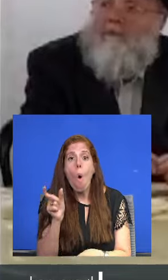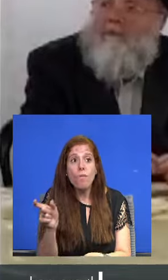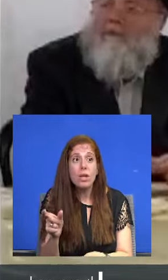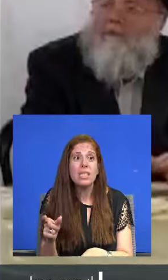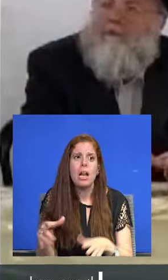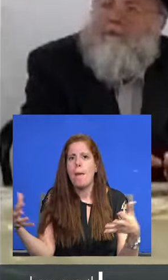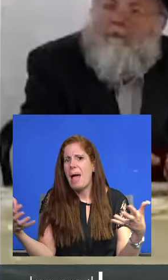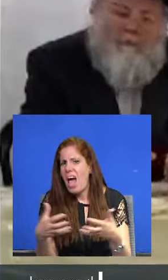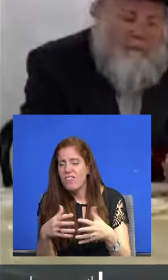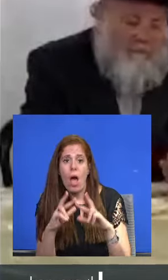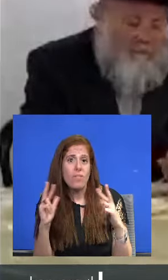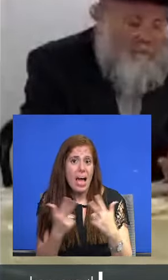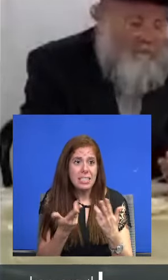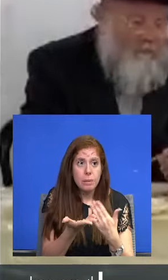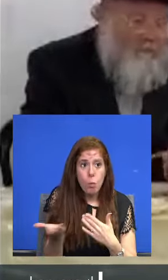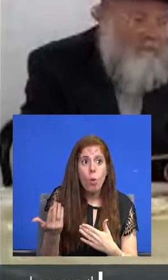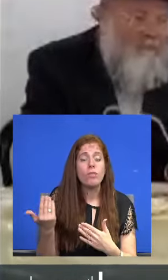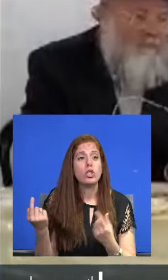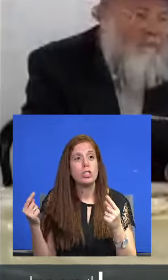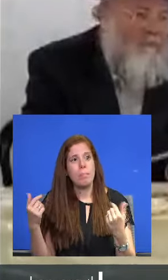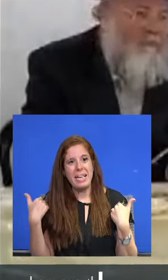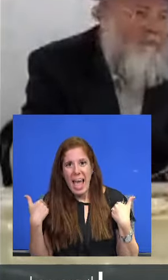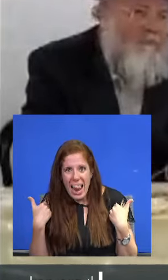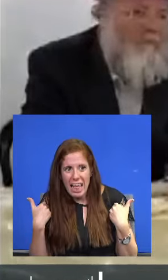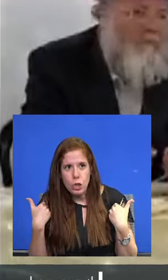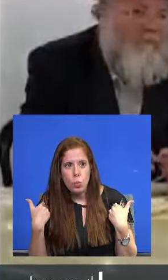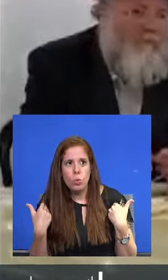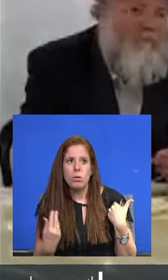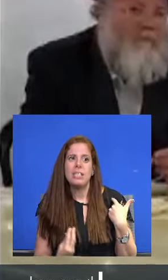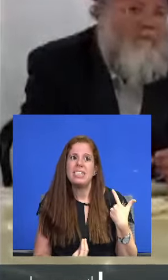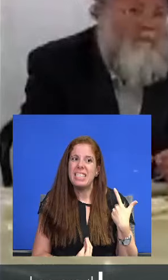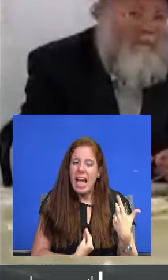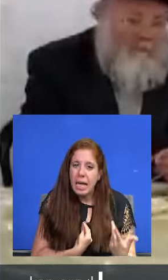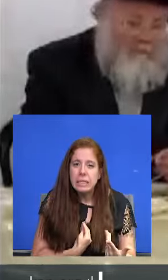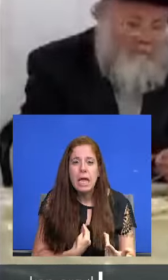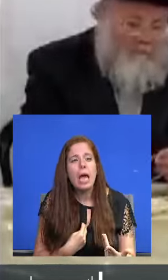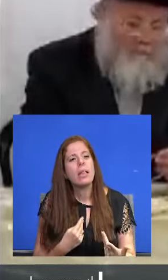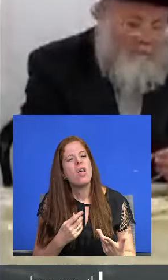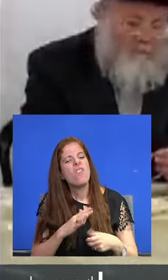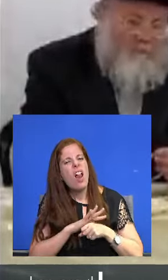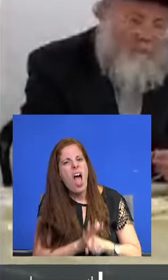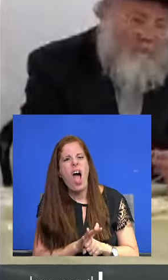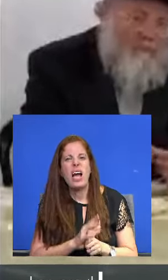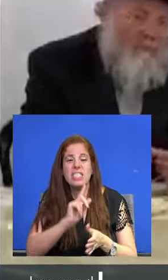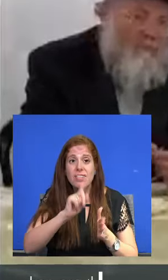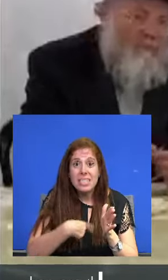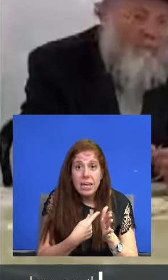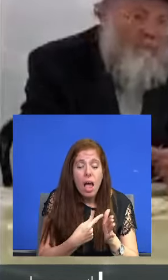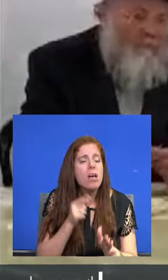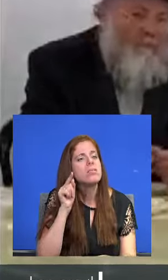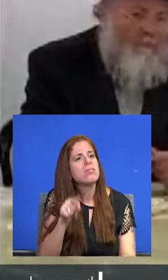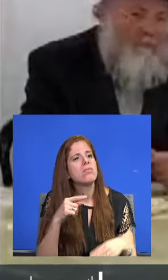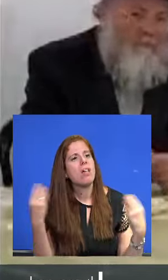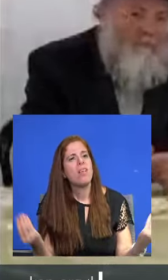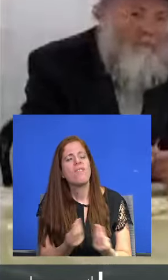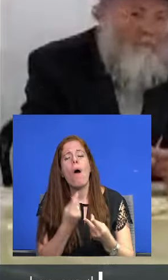כלפי הציבור, וכשמגיע לאלינו זה חסד ולחץ וסחיטה, זה דבר